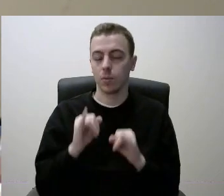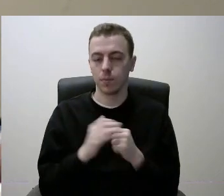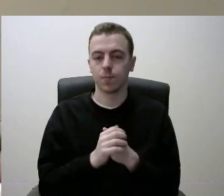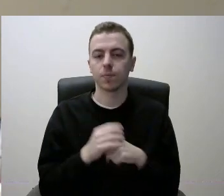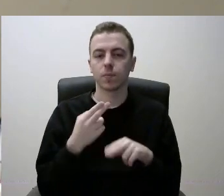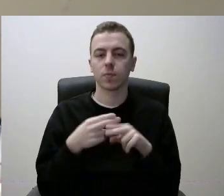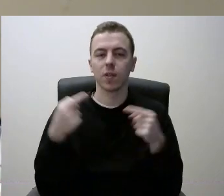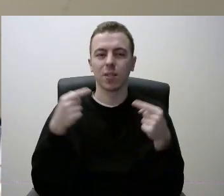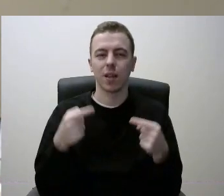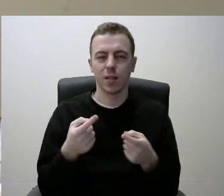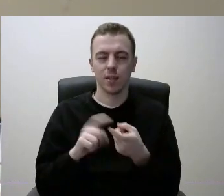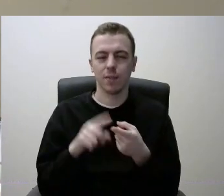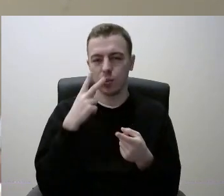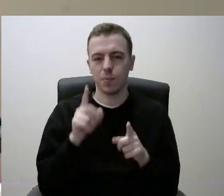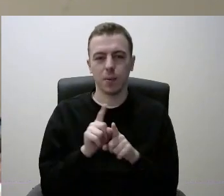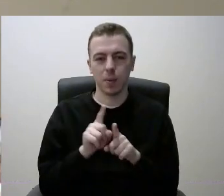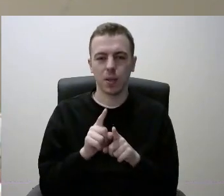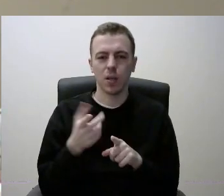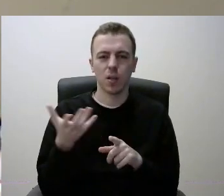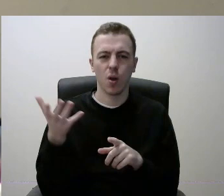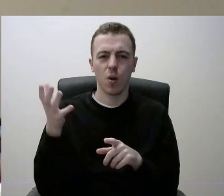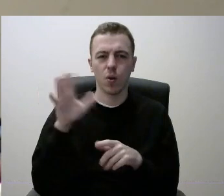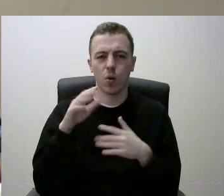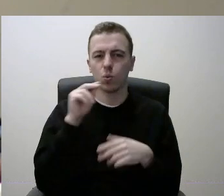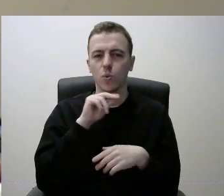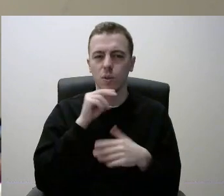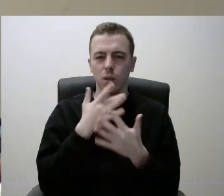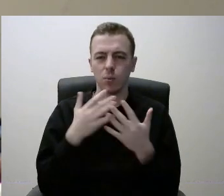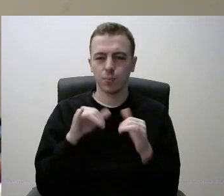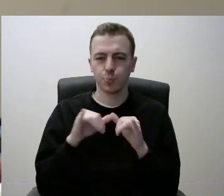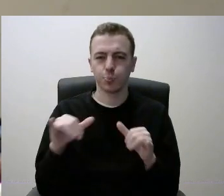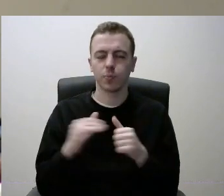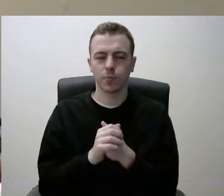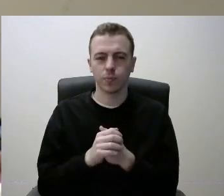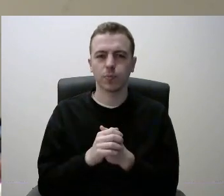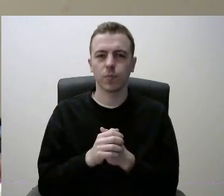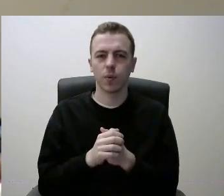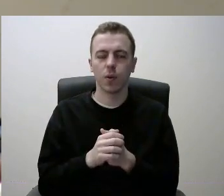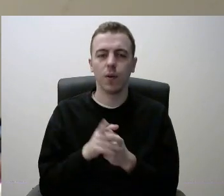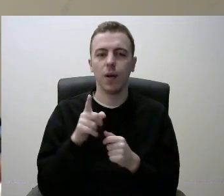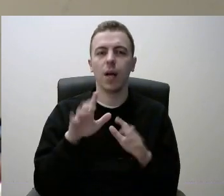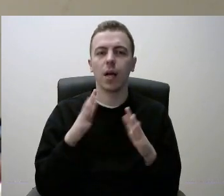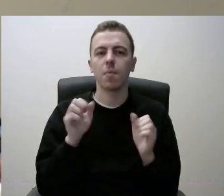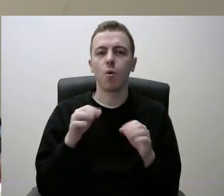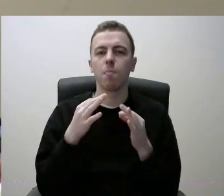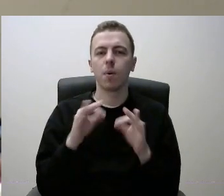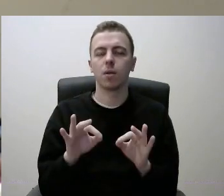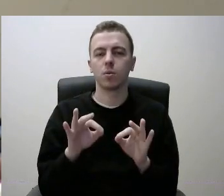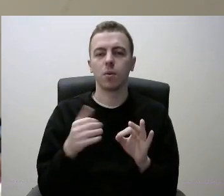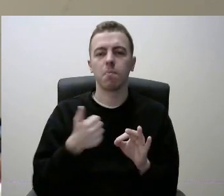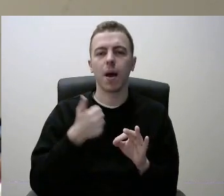duomenys, gausėjančių nusikaltimų skaičius. Kaip Jūs siūlote gerinti